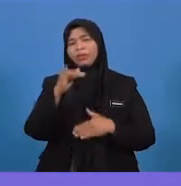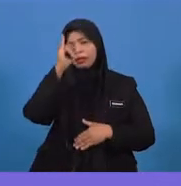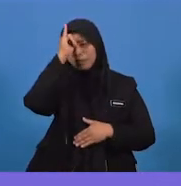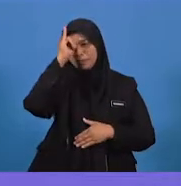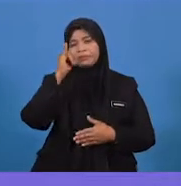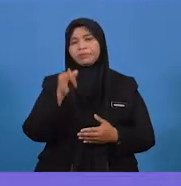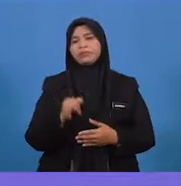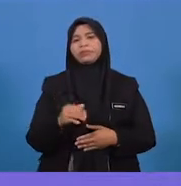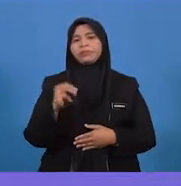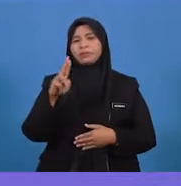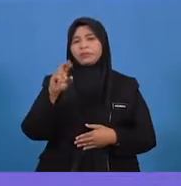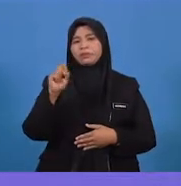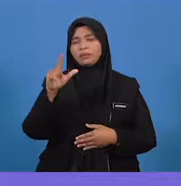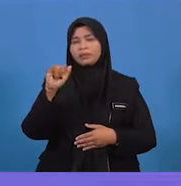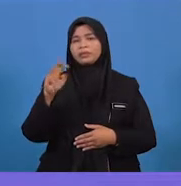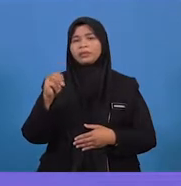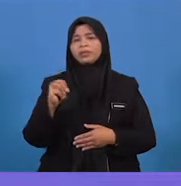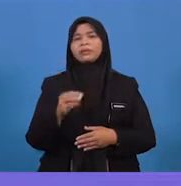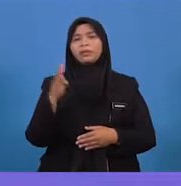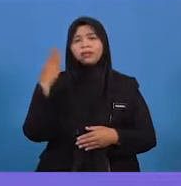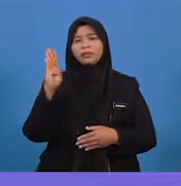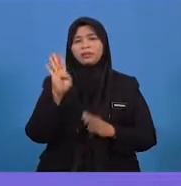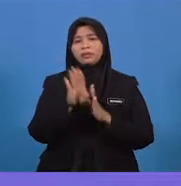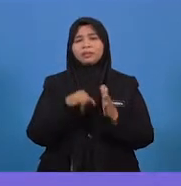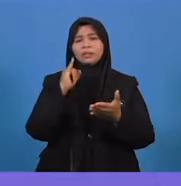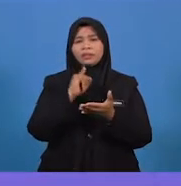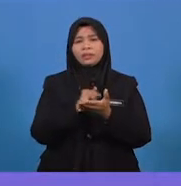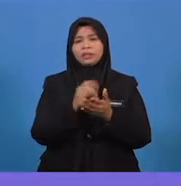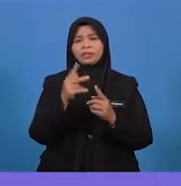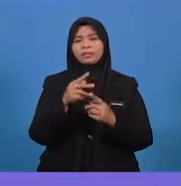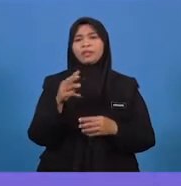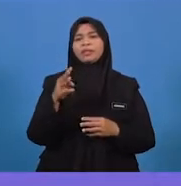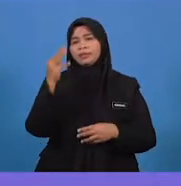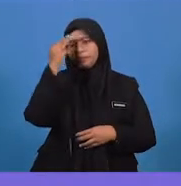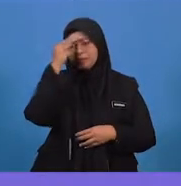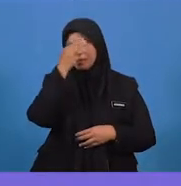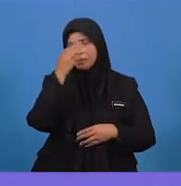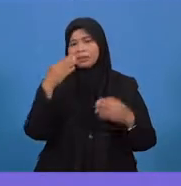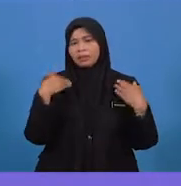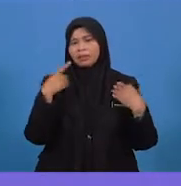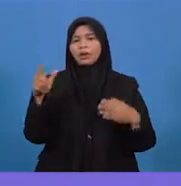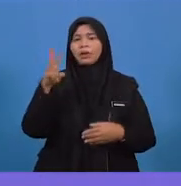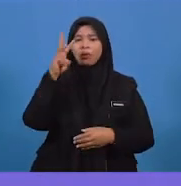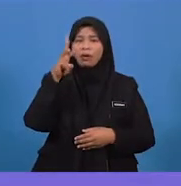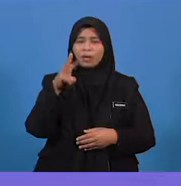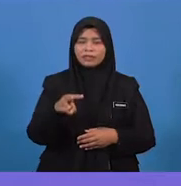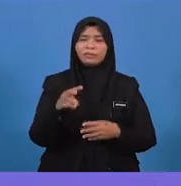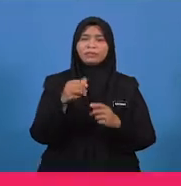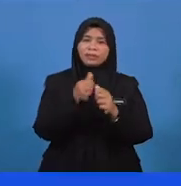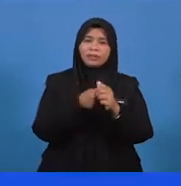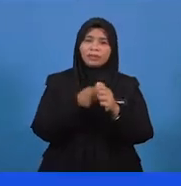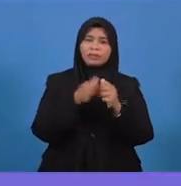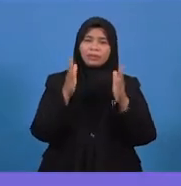menjadi dalil bahawa beriman kepada malaikat adalah wajib bagi setiap umat